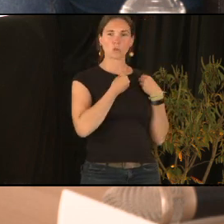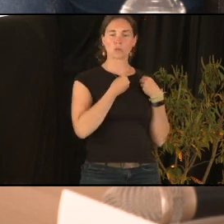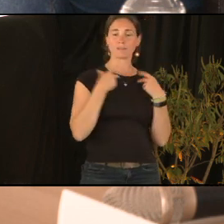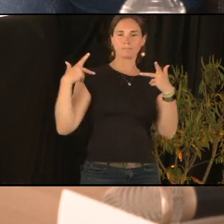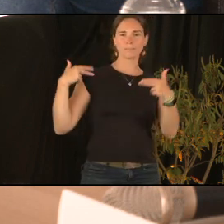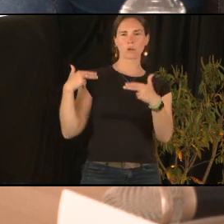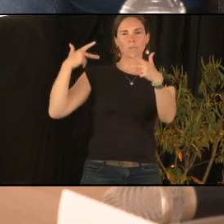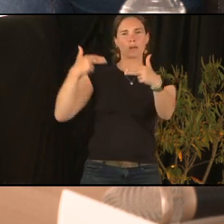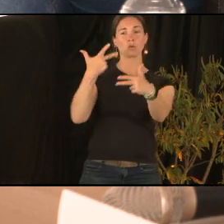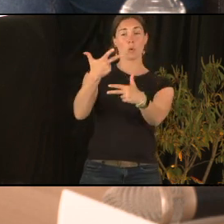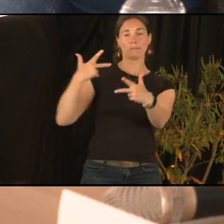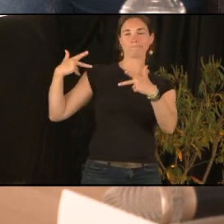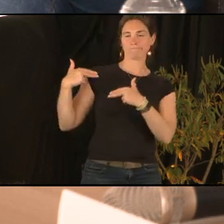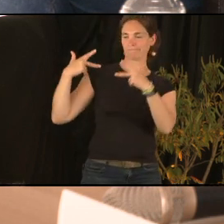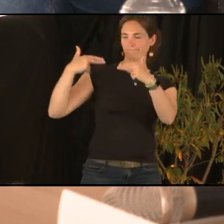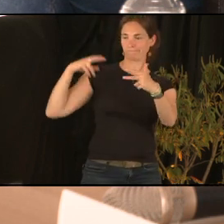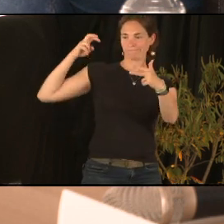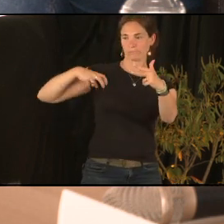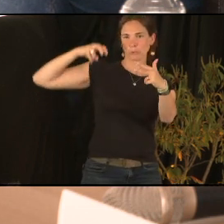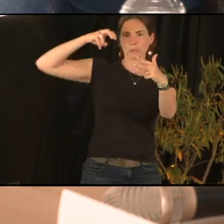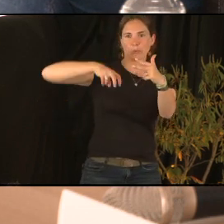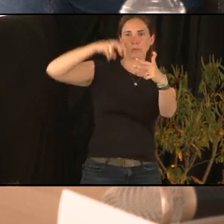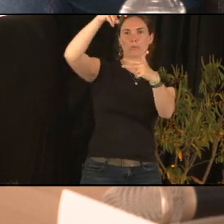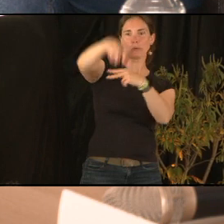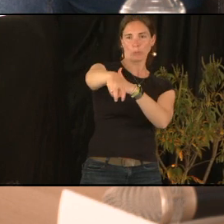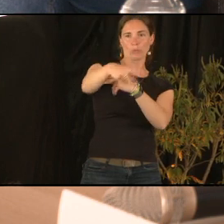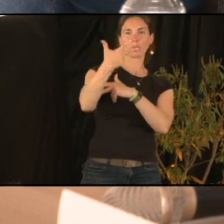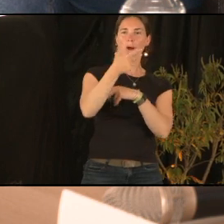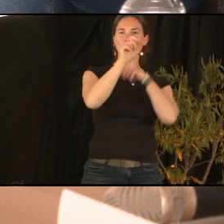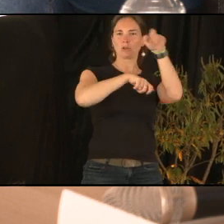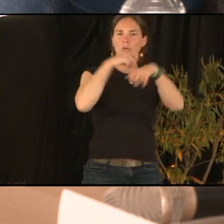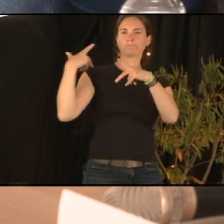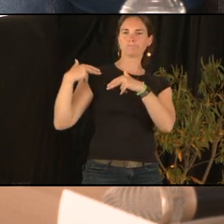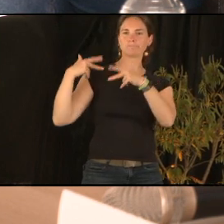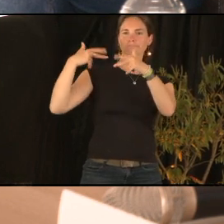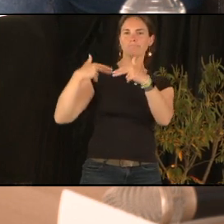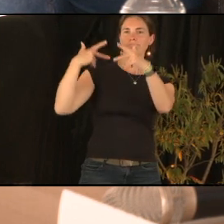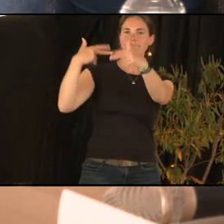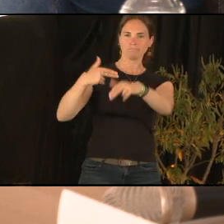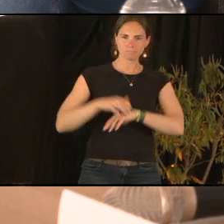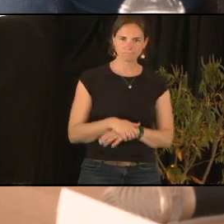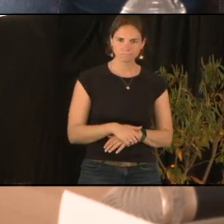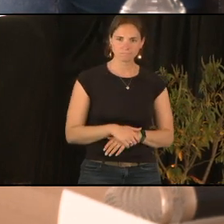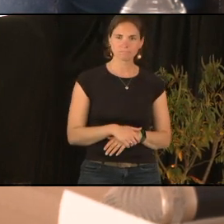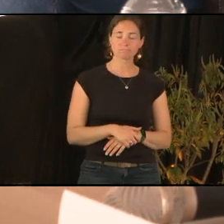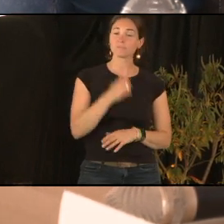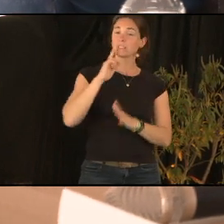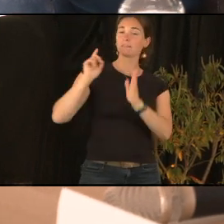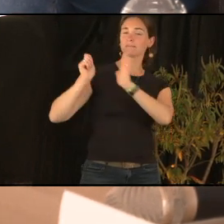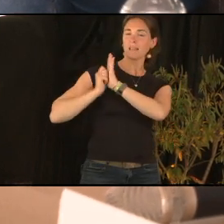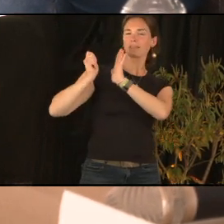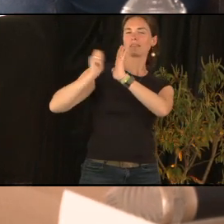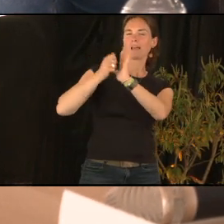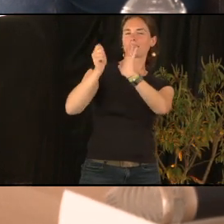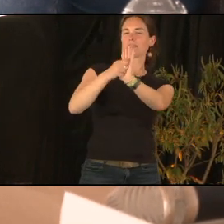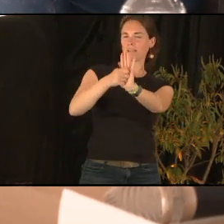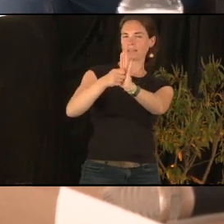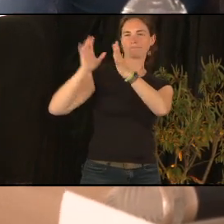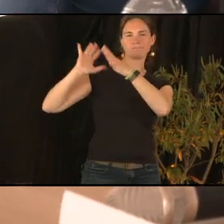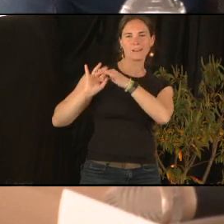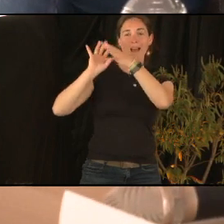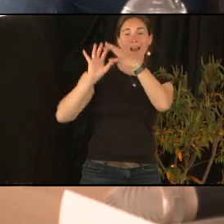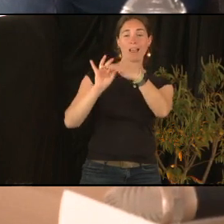époques avec trois personnages, toutes et tous. Époque et personnage reliés par